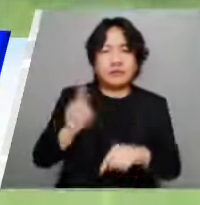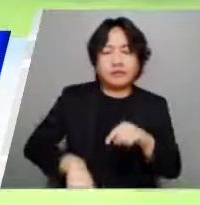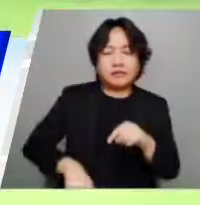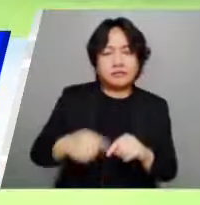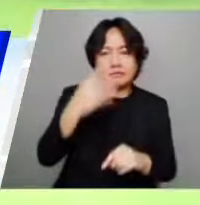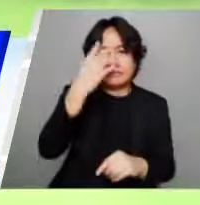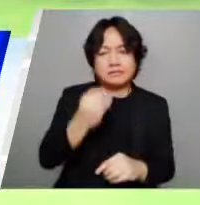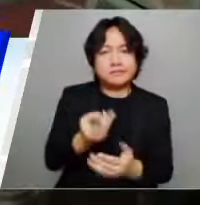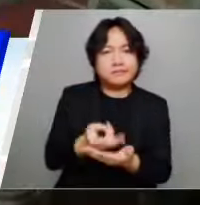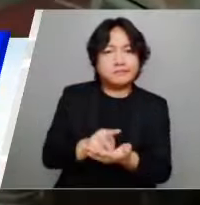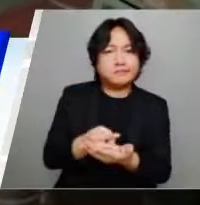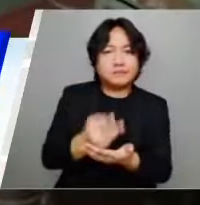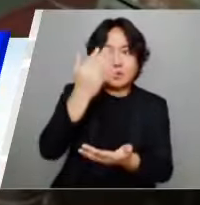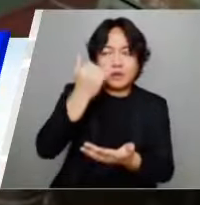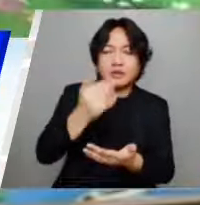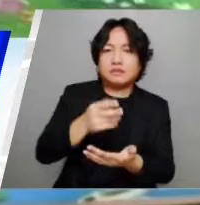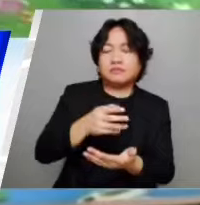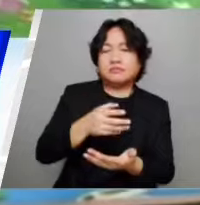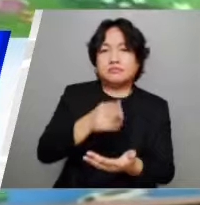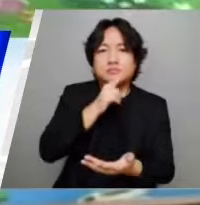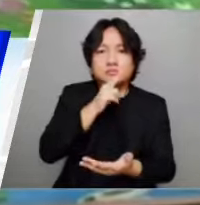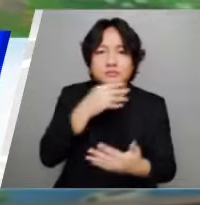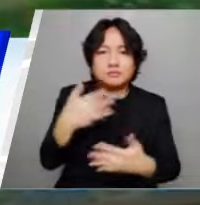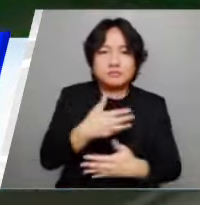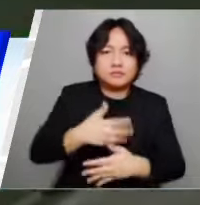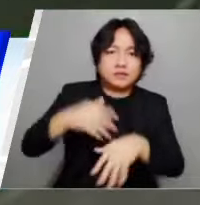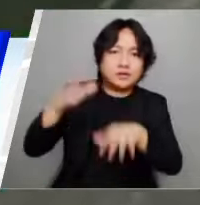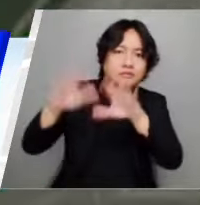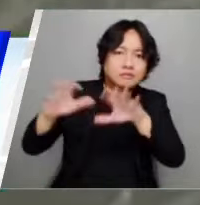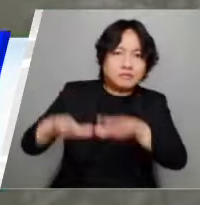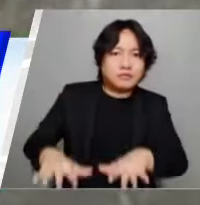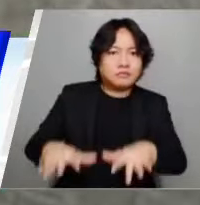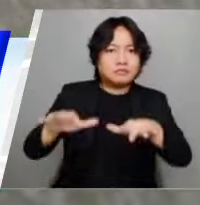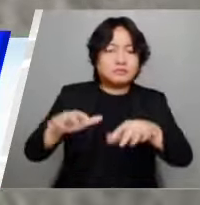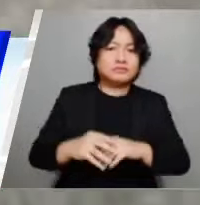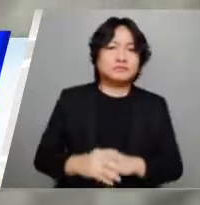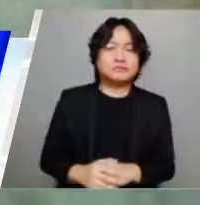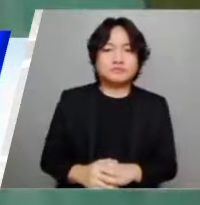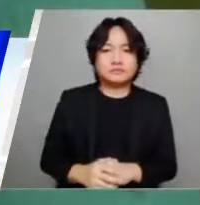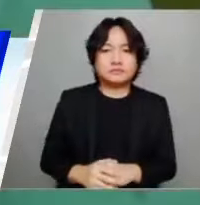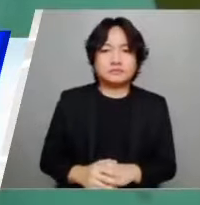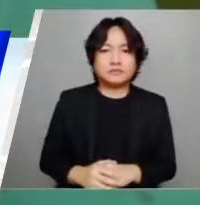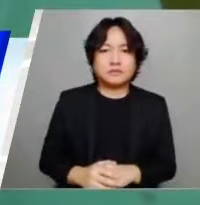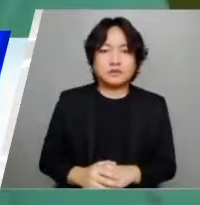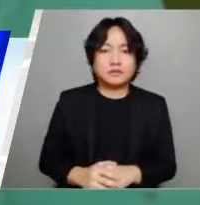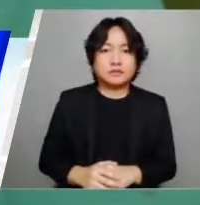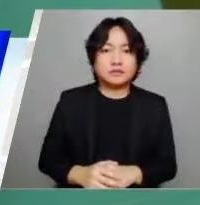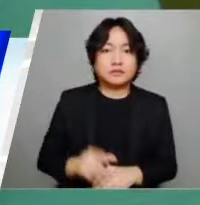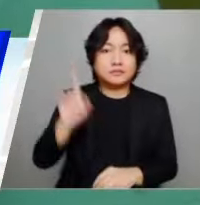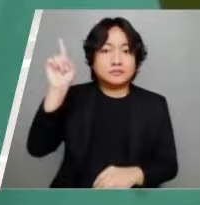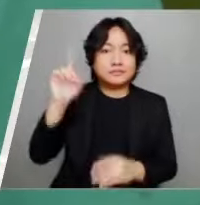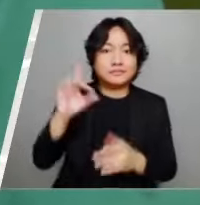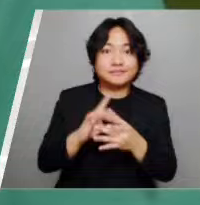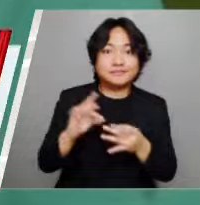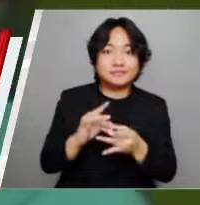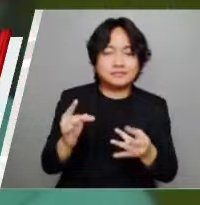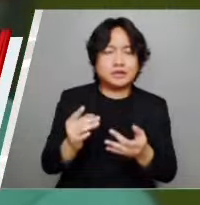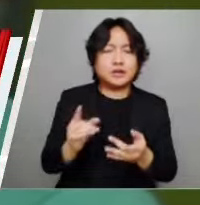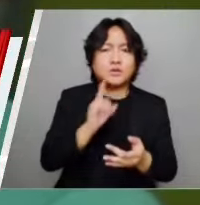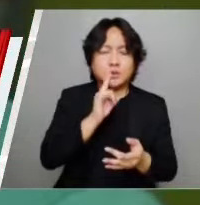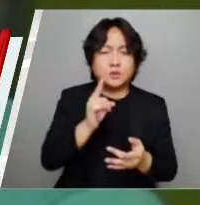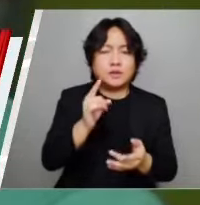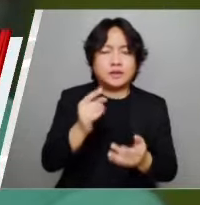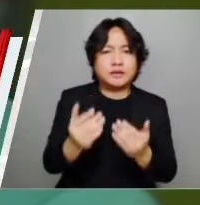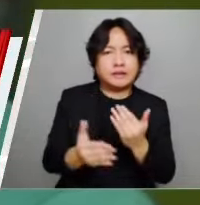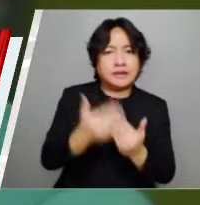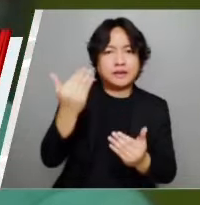Sa Tuguegarao City, higit isang linggo nang nasa evacuation center ang evacuees. Uwi na sana kami, pero nung nakita ko yung sitasyon na ang dilim